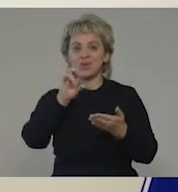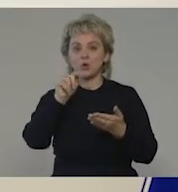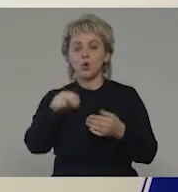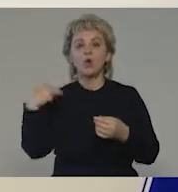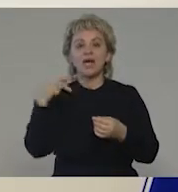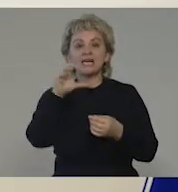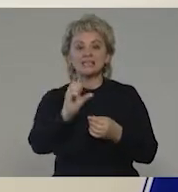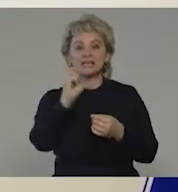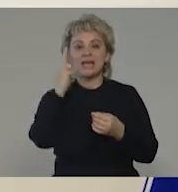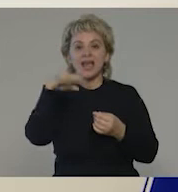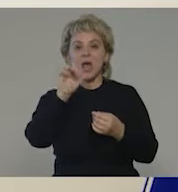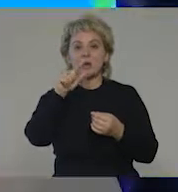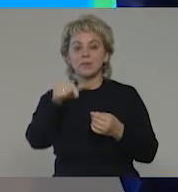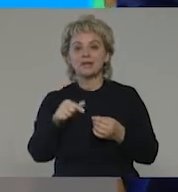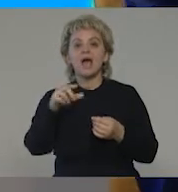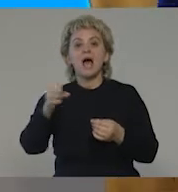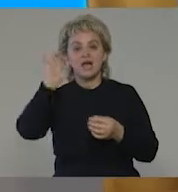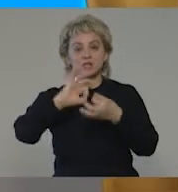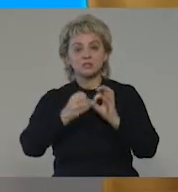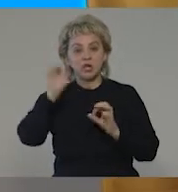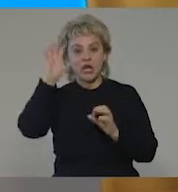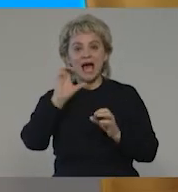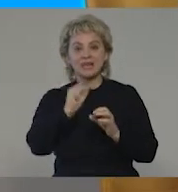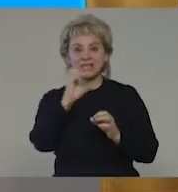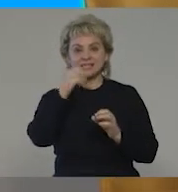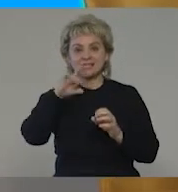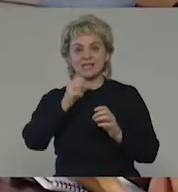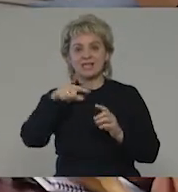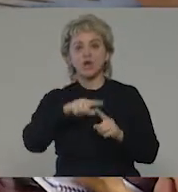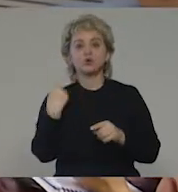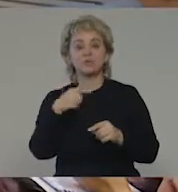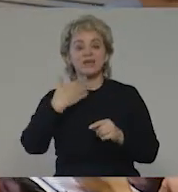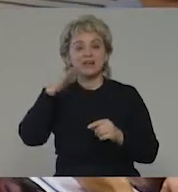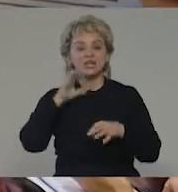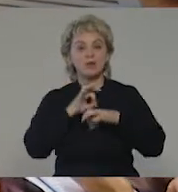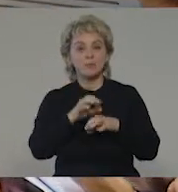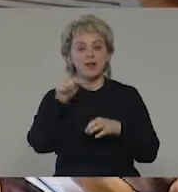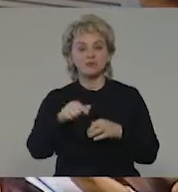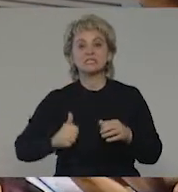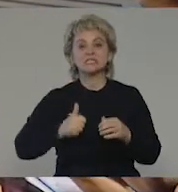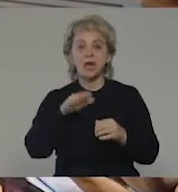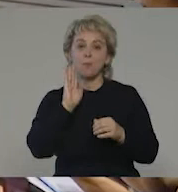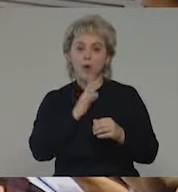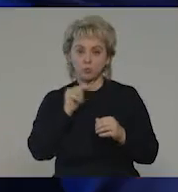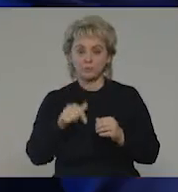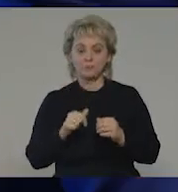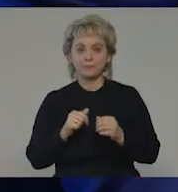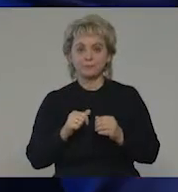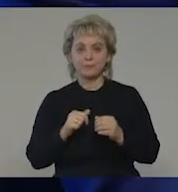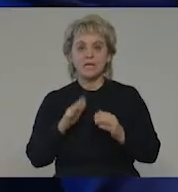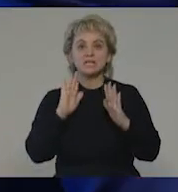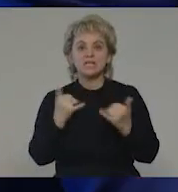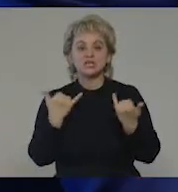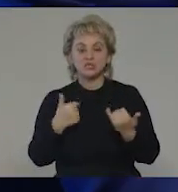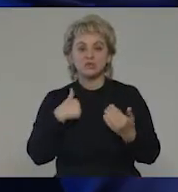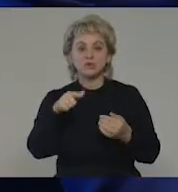президент Александр Скрябин и олимпийская чемпионка Анна Сень, которая первое лето проводит в статусе мамы. Кстати, сегодня